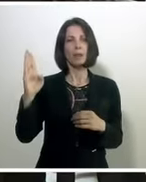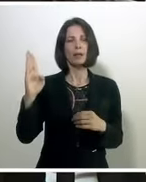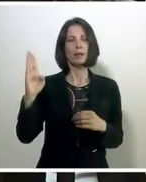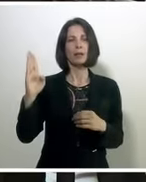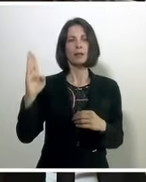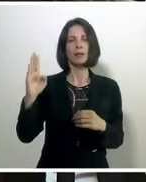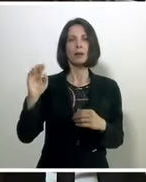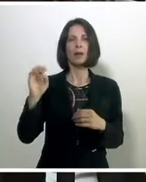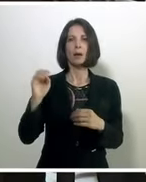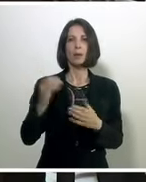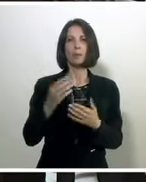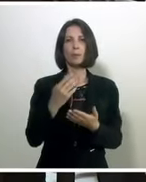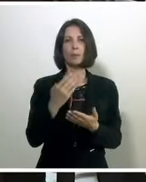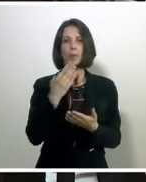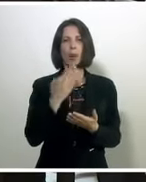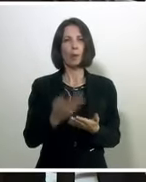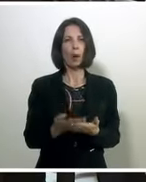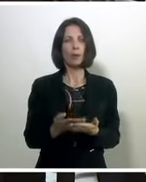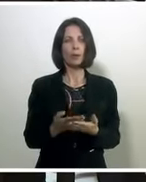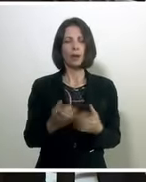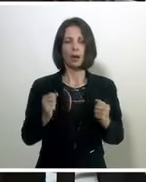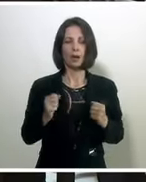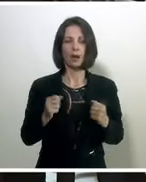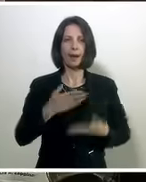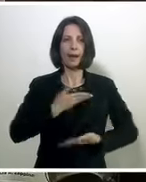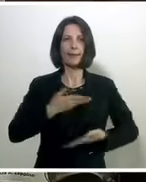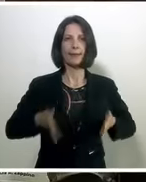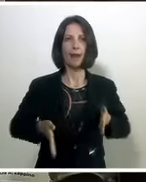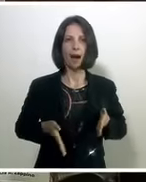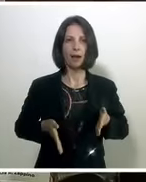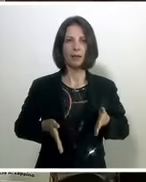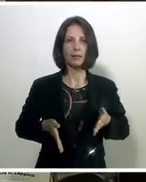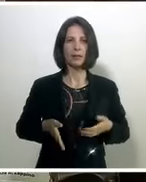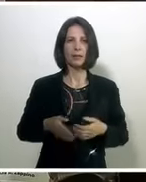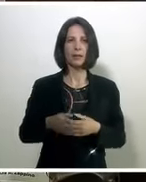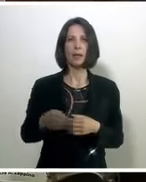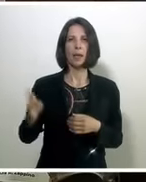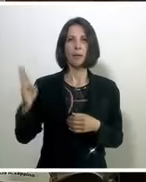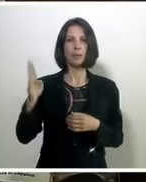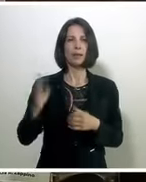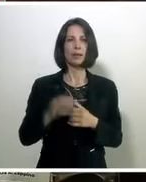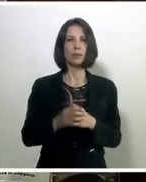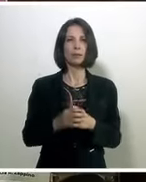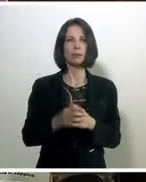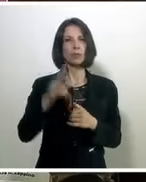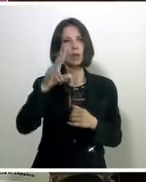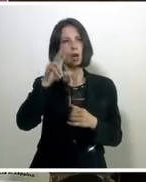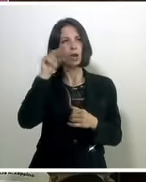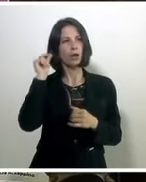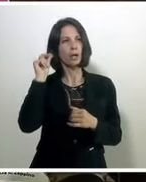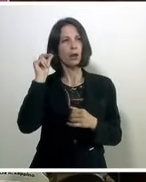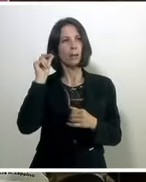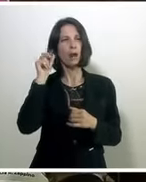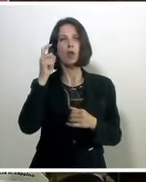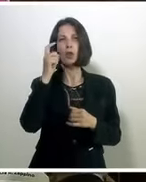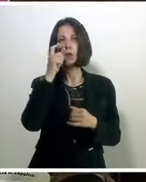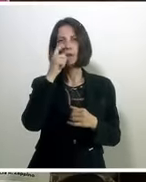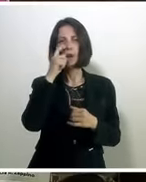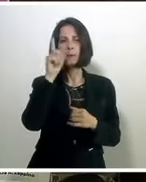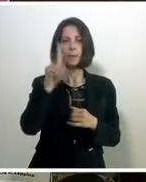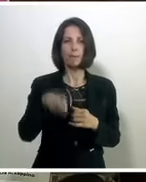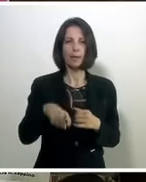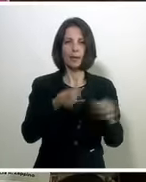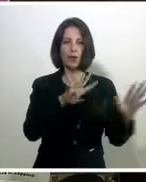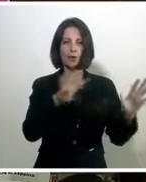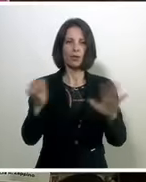comuniste dimostrò coraggio Berlinguer molto più di quanto alcuni a suo tempo gli riconobbero nel novembre del